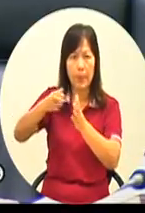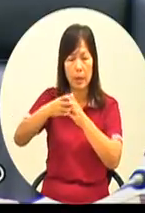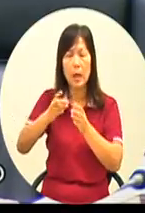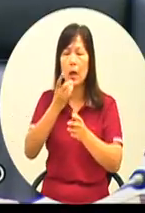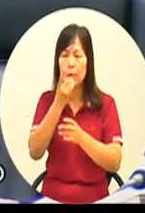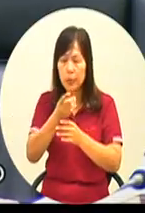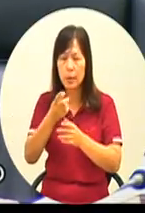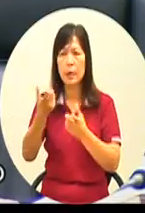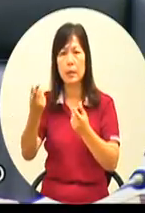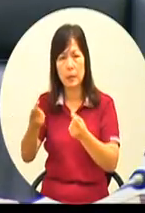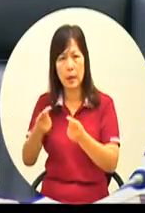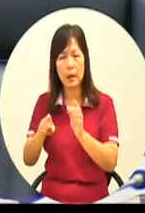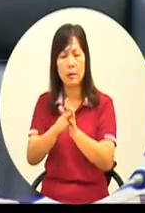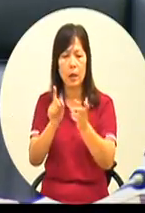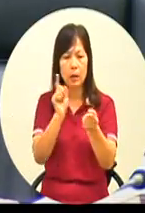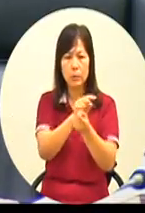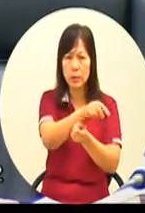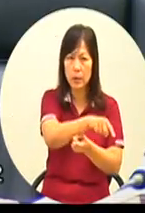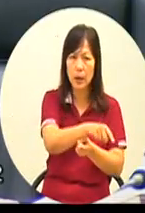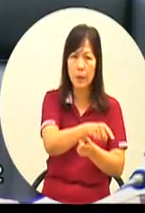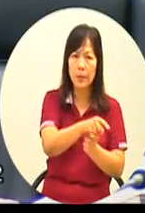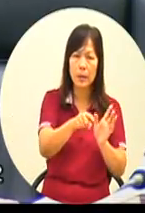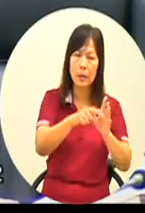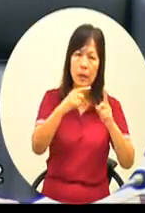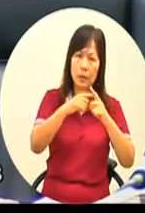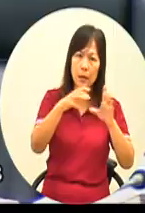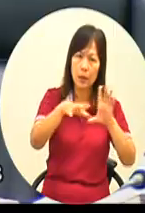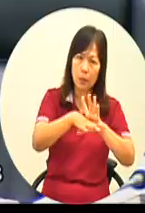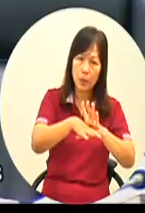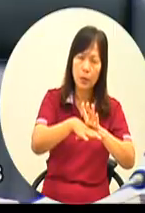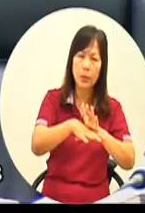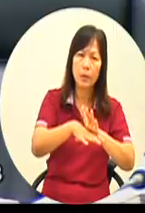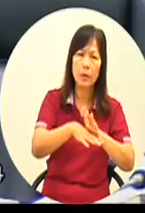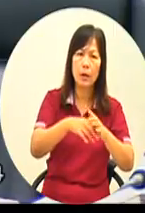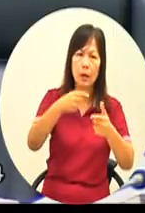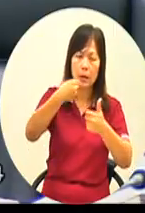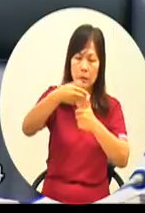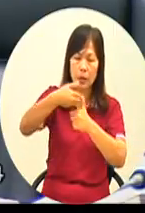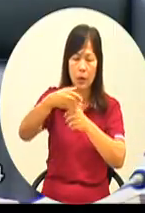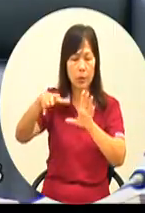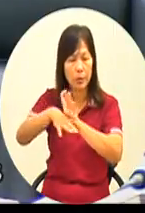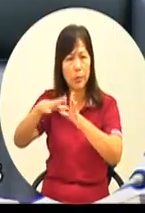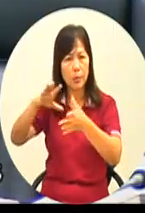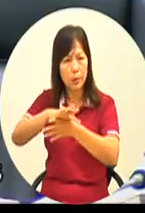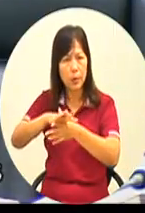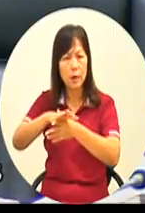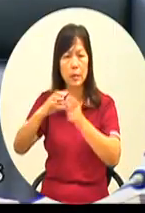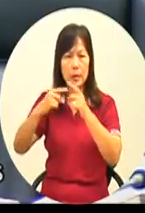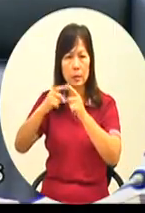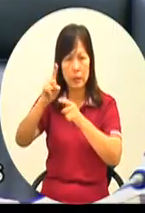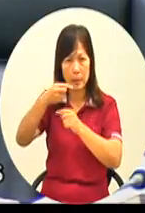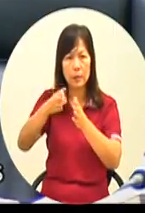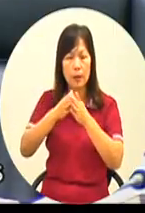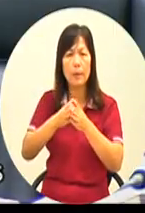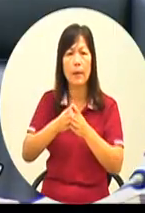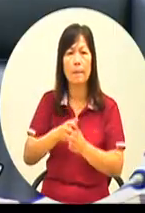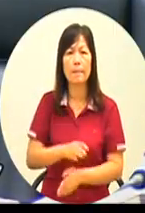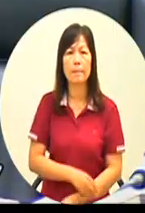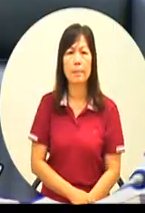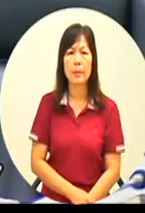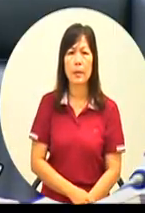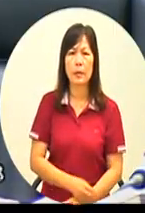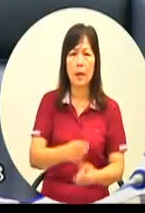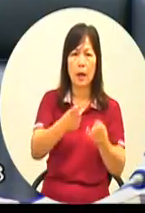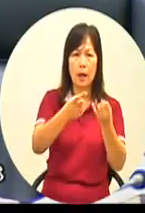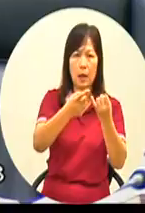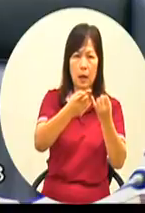人才，包括对他们的人文教育文化方面的人才。那这个新住民呢，他